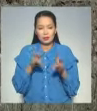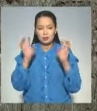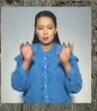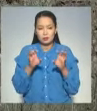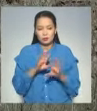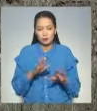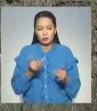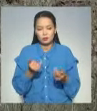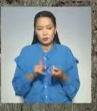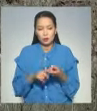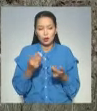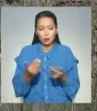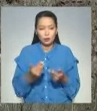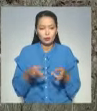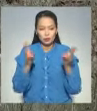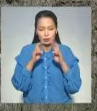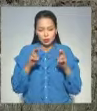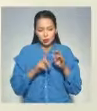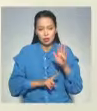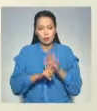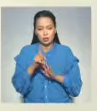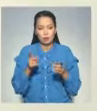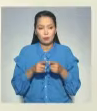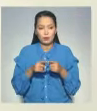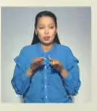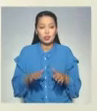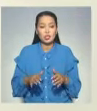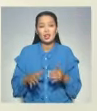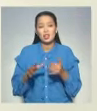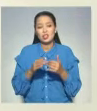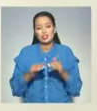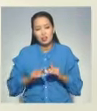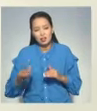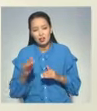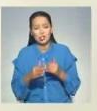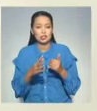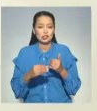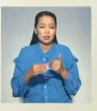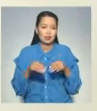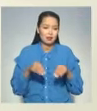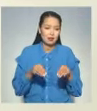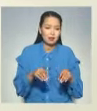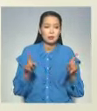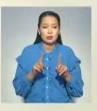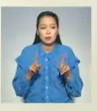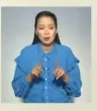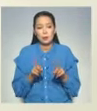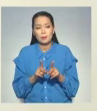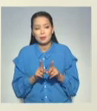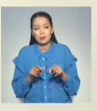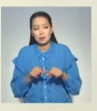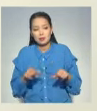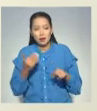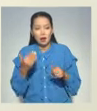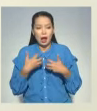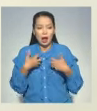Қазір осы іске байланысты тексеру бастаған. Жайылымшы жер болсын, егіндік жер болсын, оны қоршауға мал кірмесін, аң